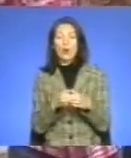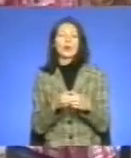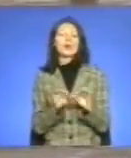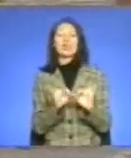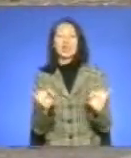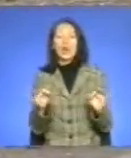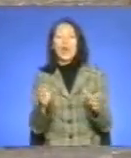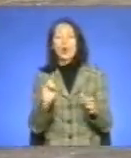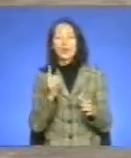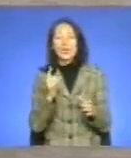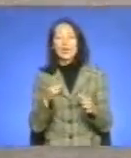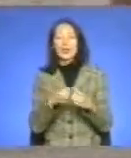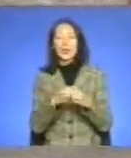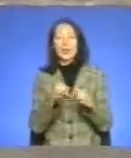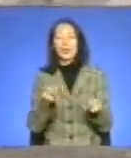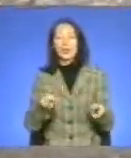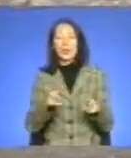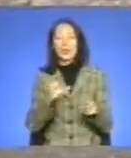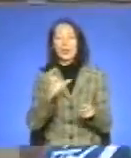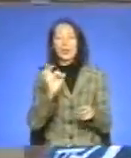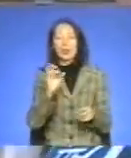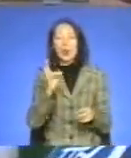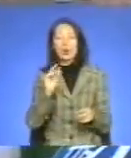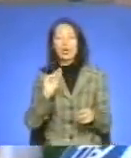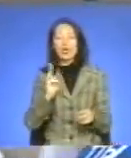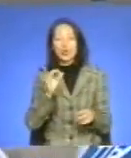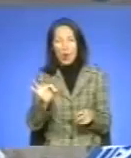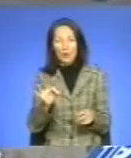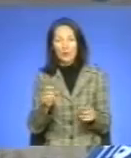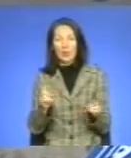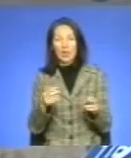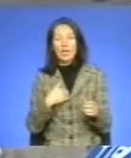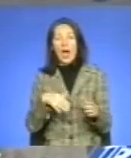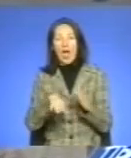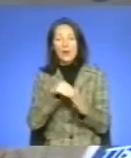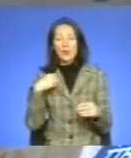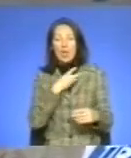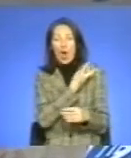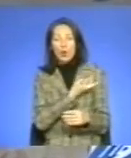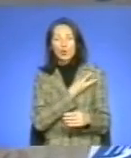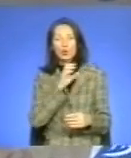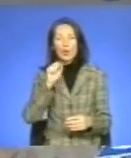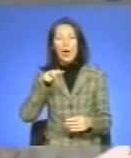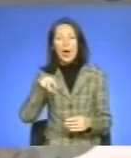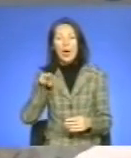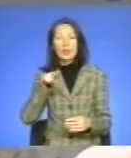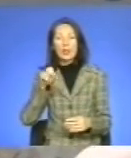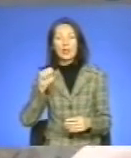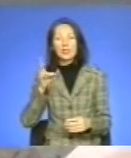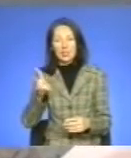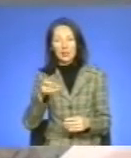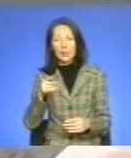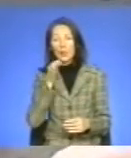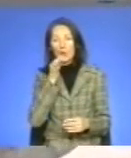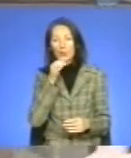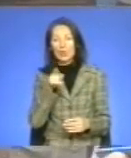дитячого ансамблю танцю «Сонечко». Я вибрав Аладдіна, тому що він мені подобається. Він